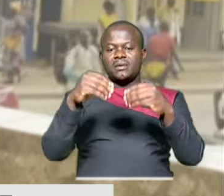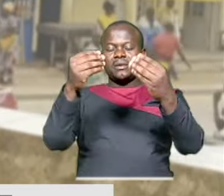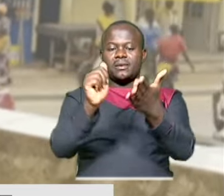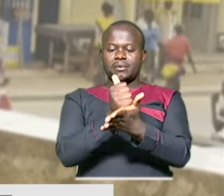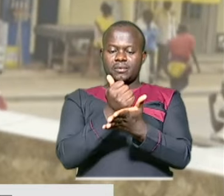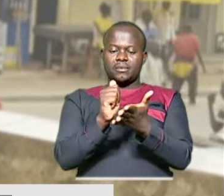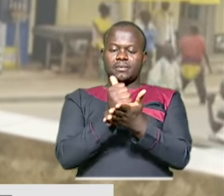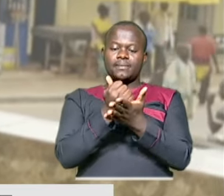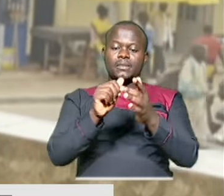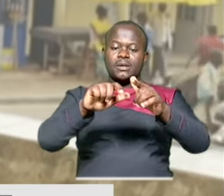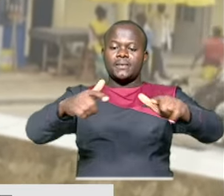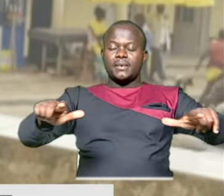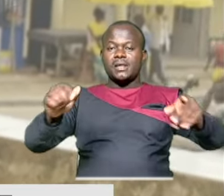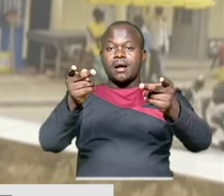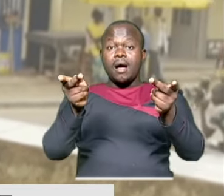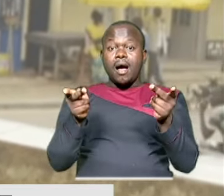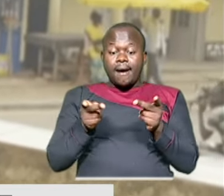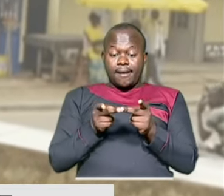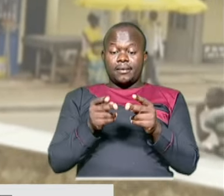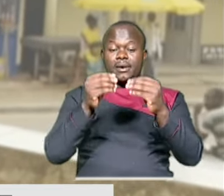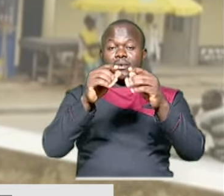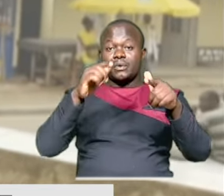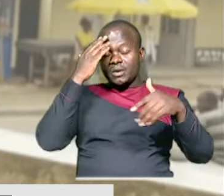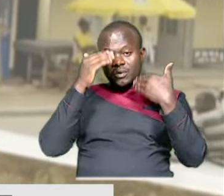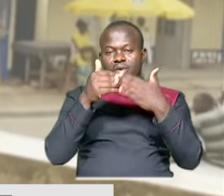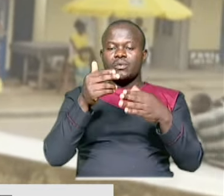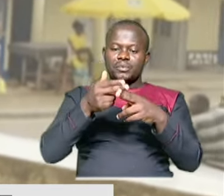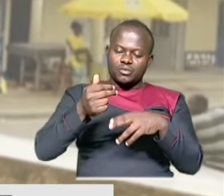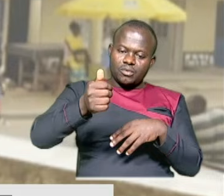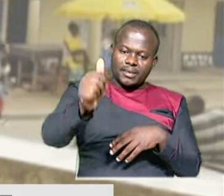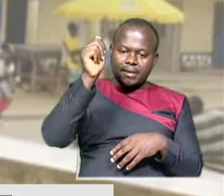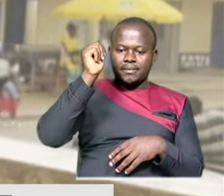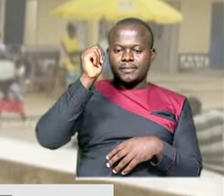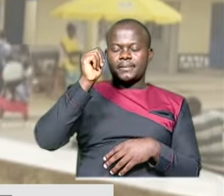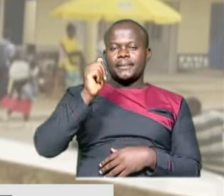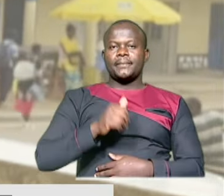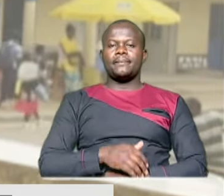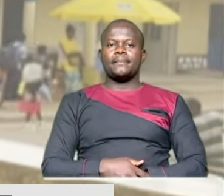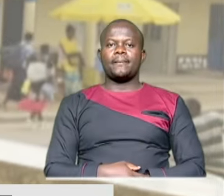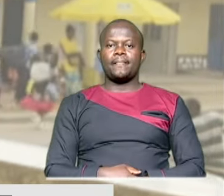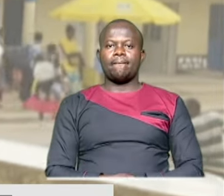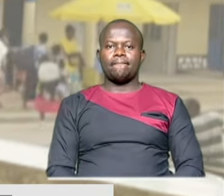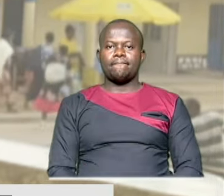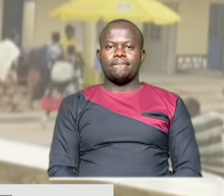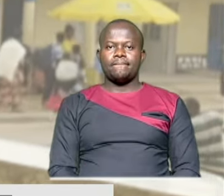ibyangombwa by'ubutaka ahantu bahawe ubutaka kugira ngo ubutaka bwitwe ubwabo. Reka Lexite Kabiruka, iyi ni televiziyo y'u Rwanda mu karere ka Gicumbi.